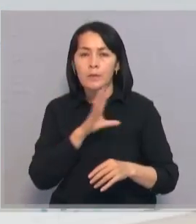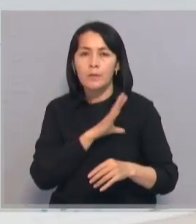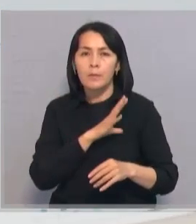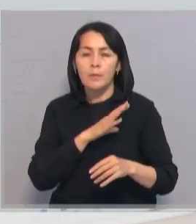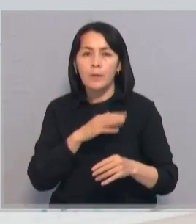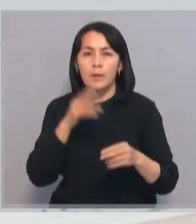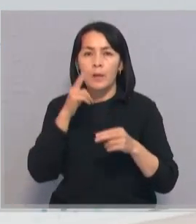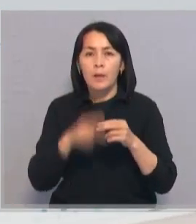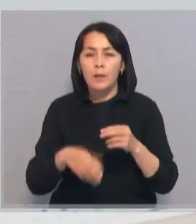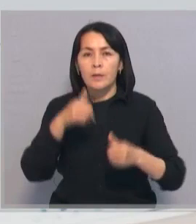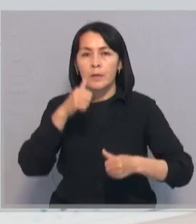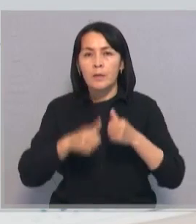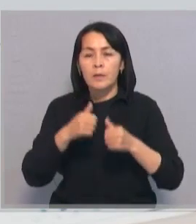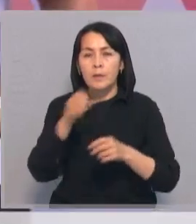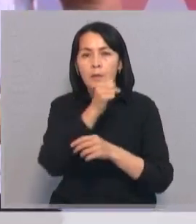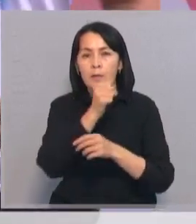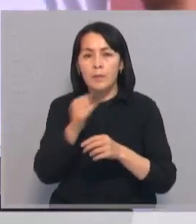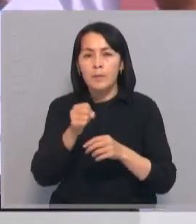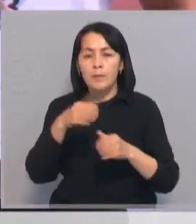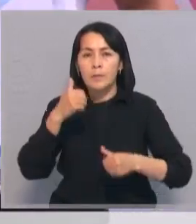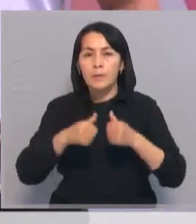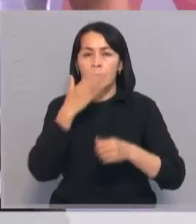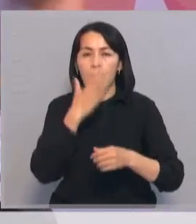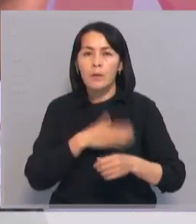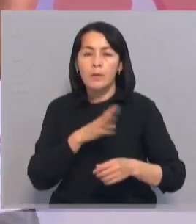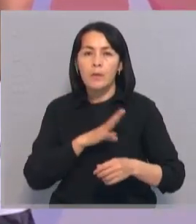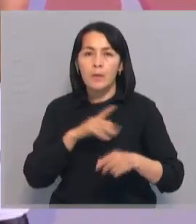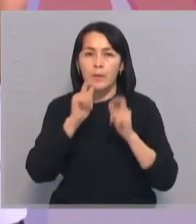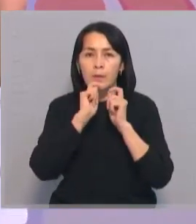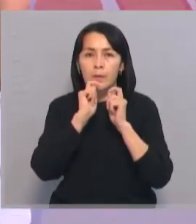что по окончании соревнований победители марафона любви были